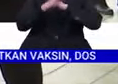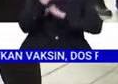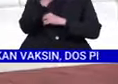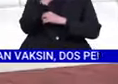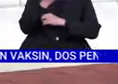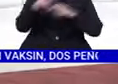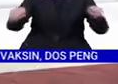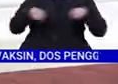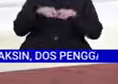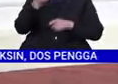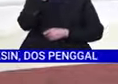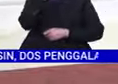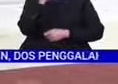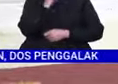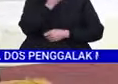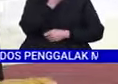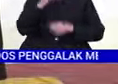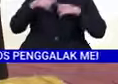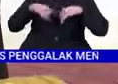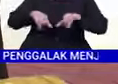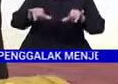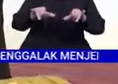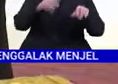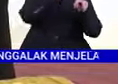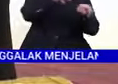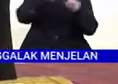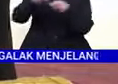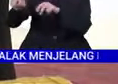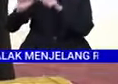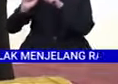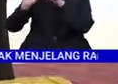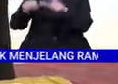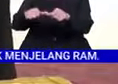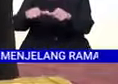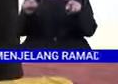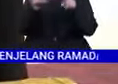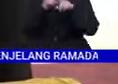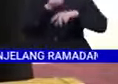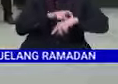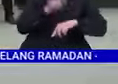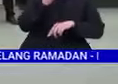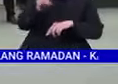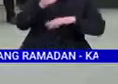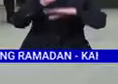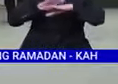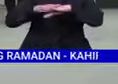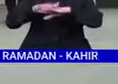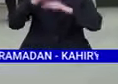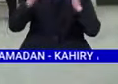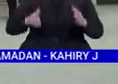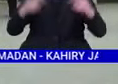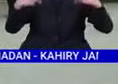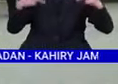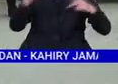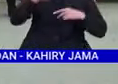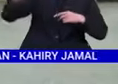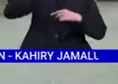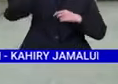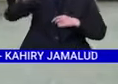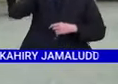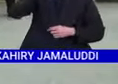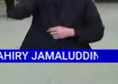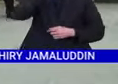di penis makanan akan terus dijalankan secara berterusan pada masa sama beliau mengingatkan pemilih pragmatis untuk bersikap